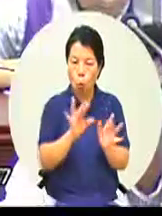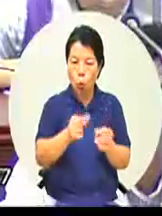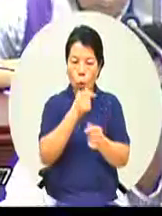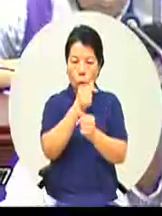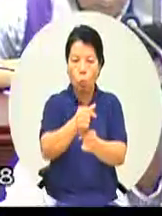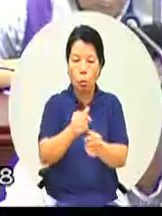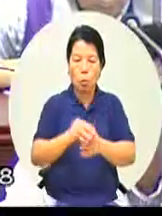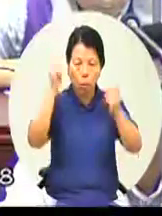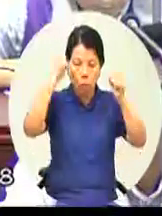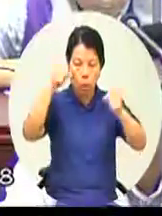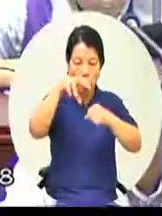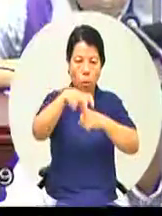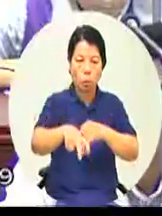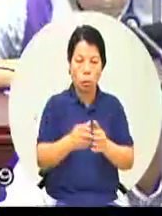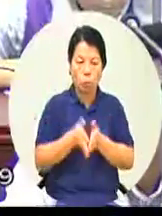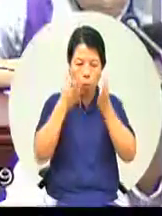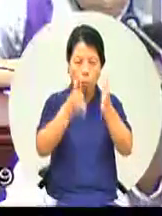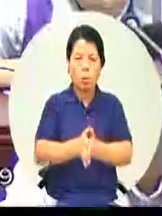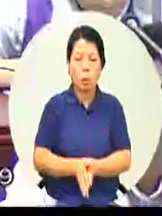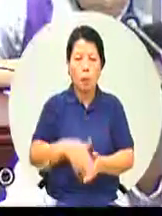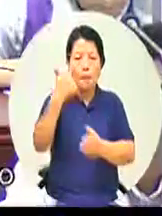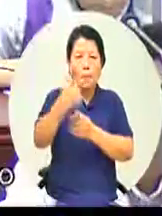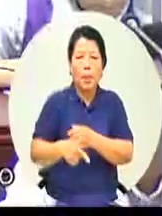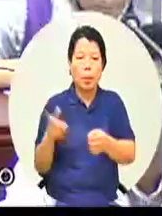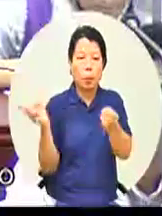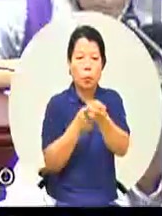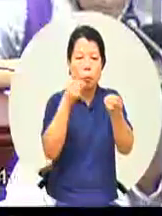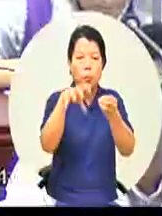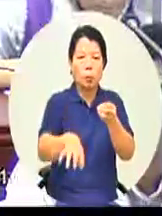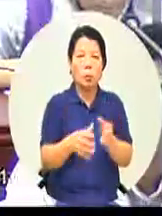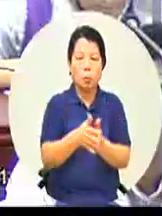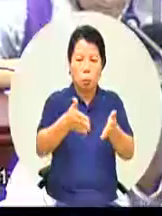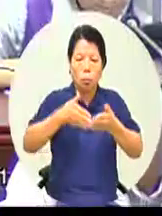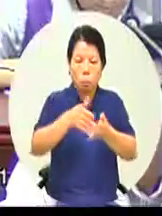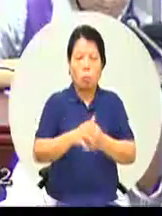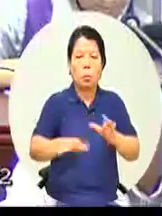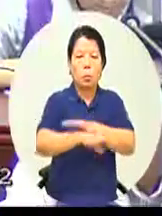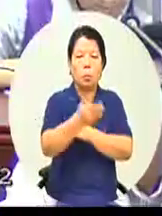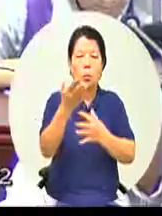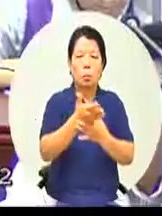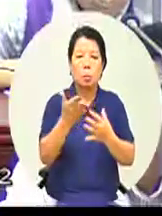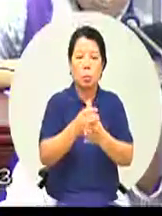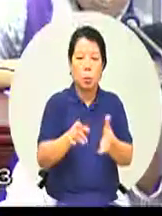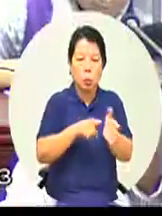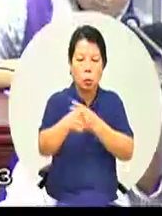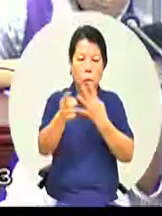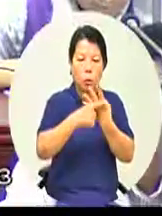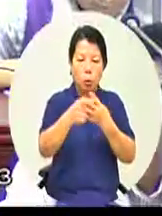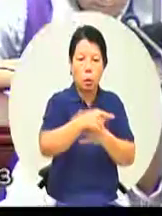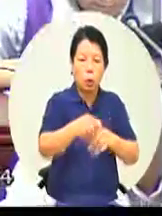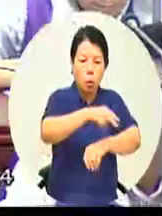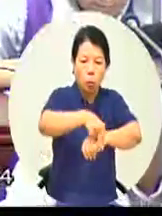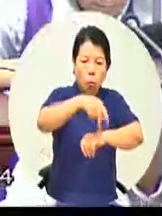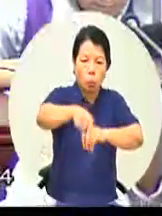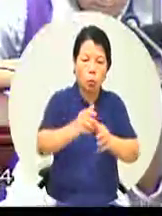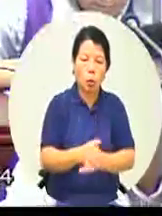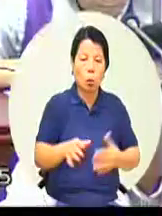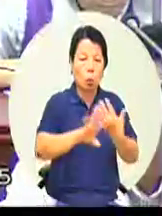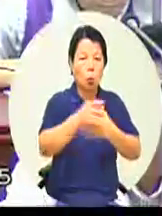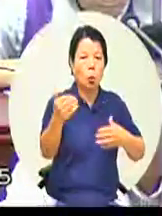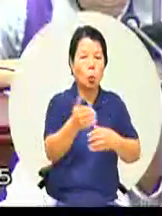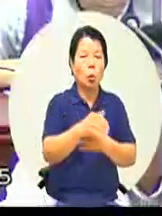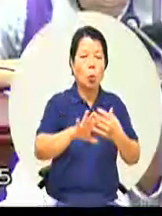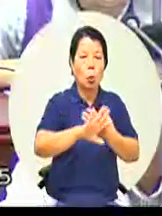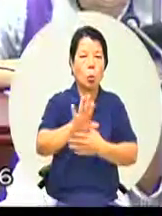处会针对这一个慢速垒球场它所需要的空间专业规划，还有对外交通联络道路，我们来